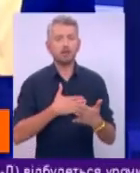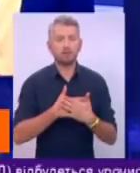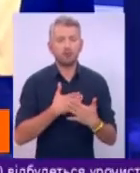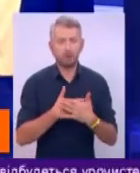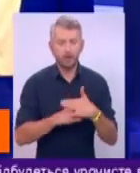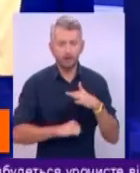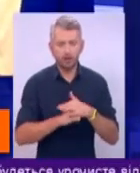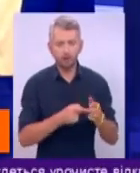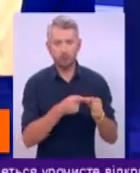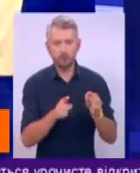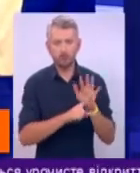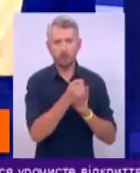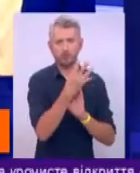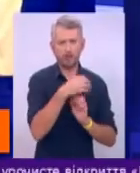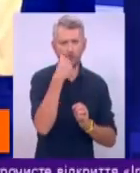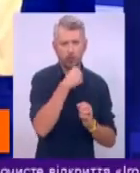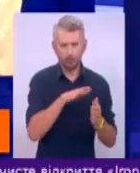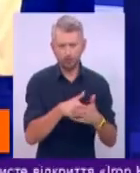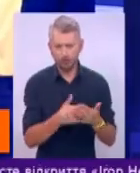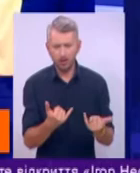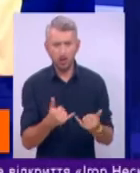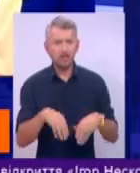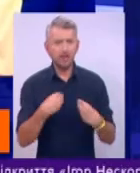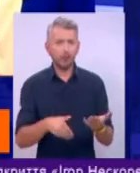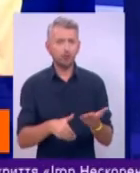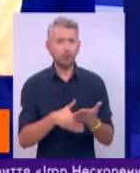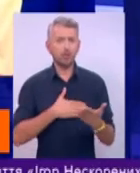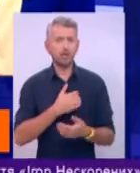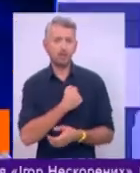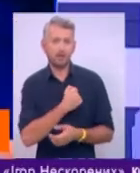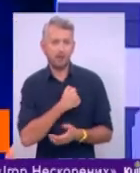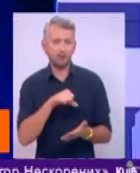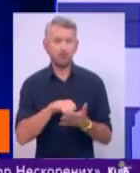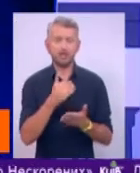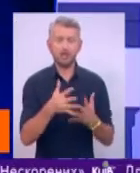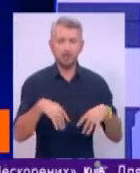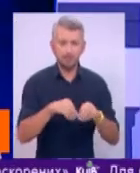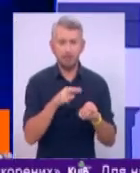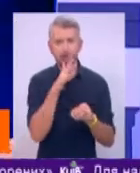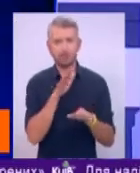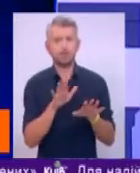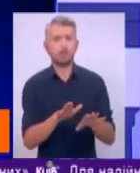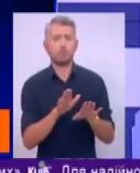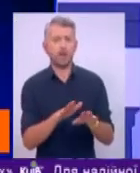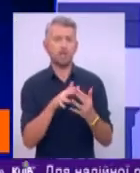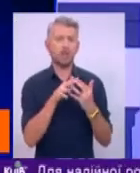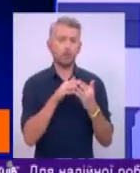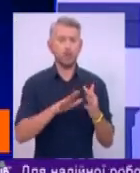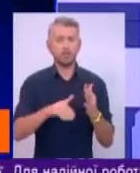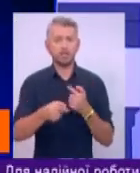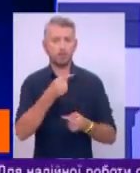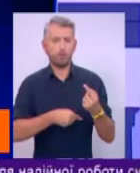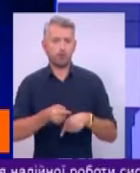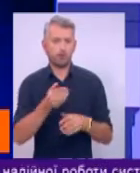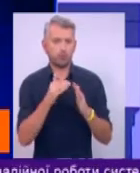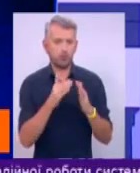протягом, там, починаючи з 2014 року, та давала допомогу нашим бійцям, членам їх сімей і під час перебування на фронті, і після повернення до